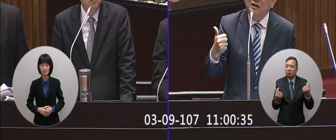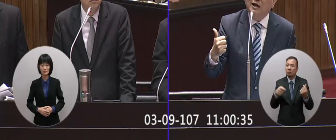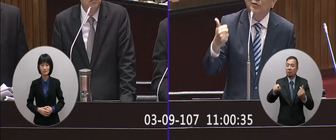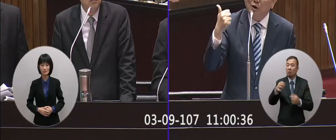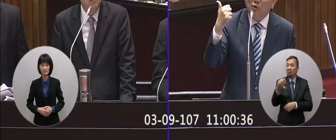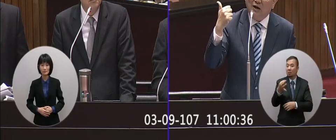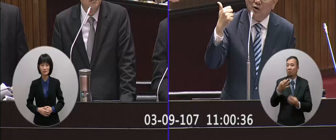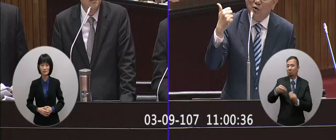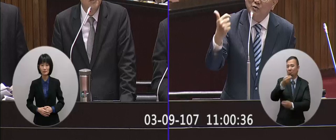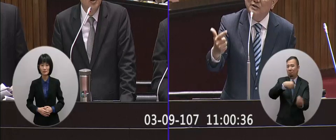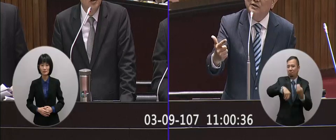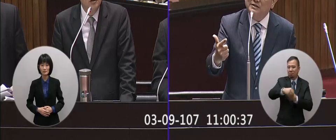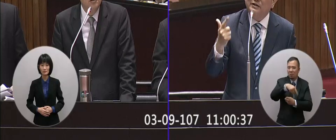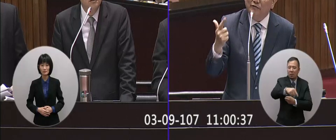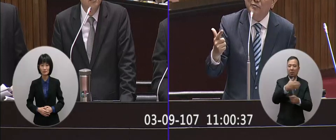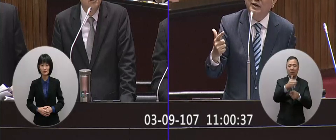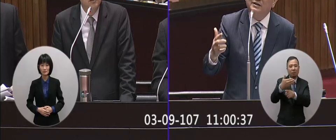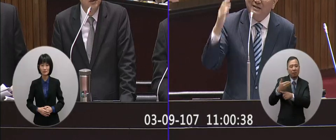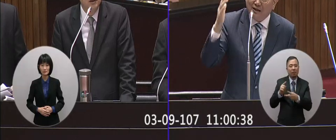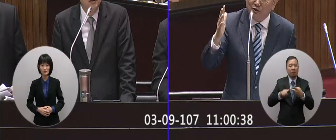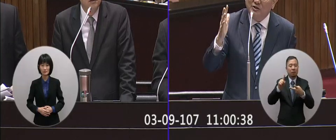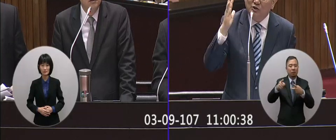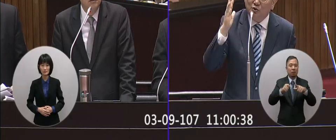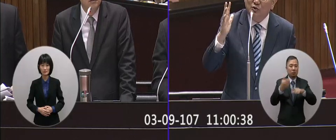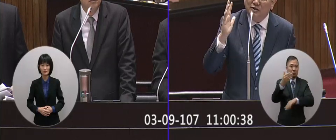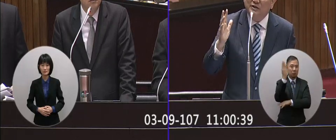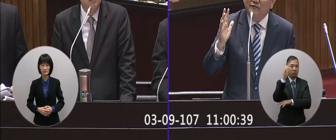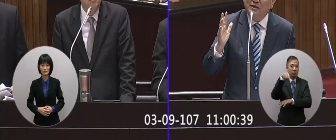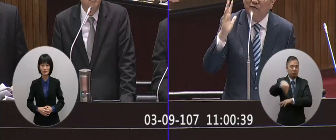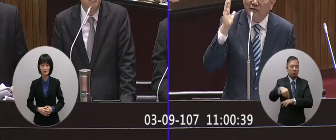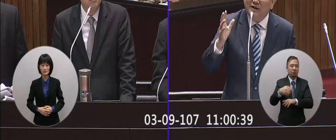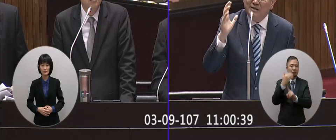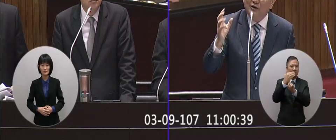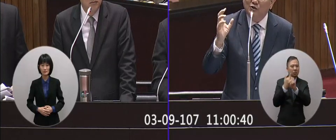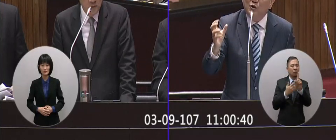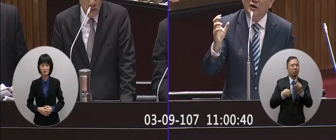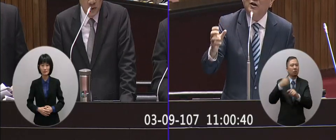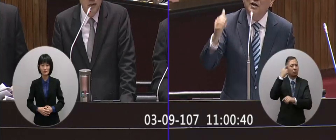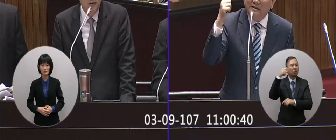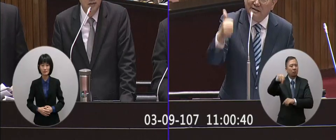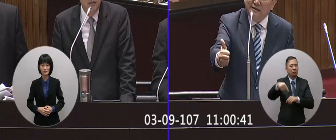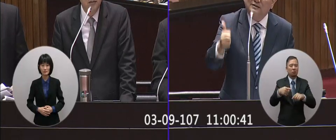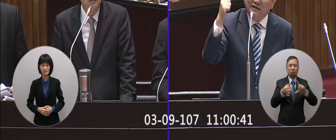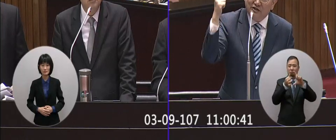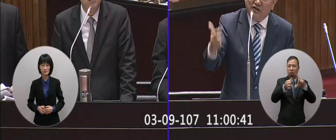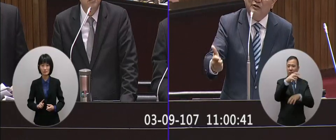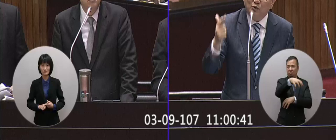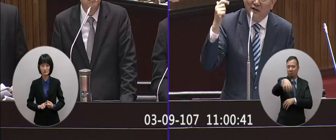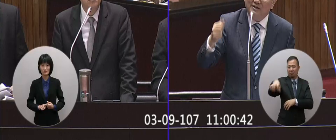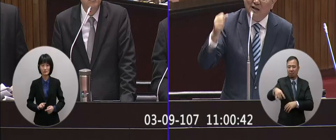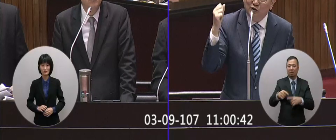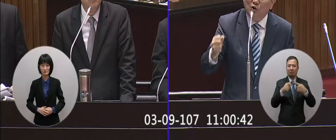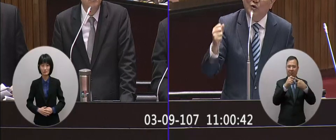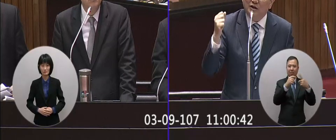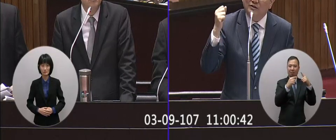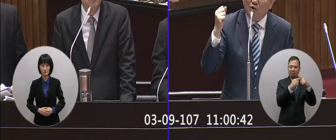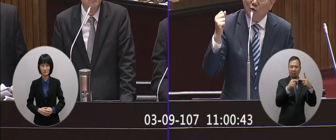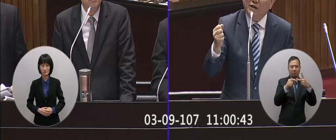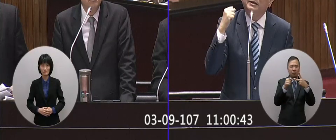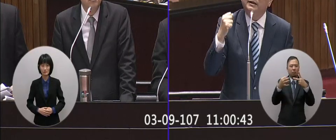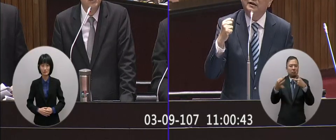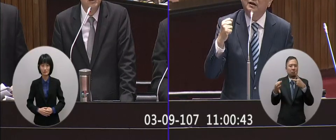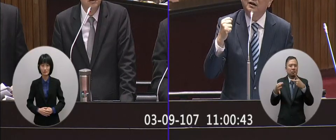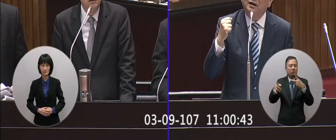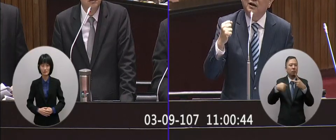分，还有包括公务人员资历的分配，其实那个就是区域金融发展非常重要，人跟钱非常重要